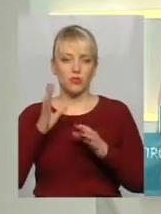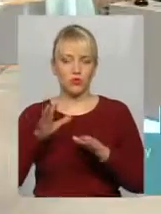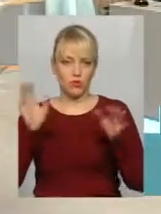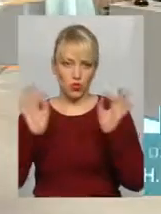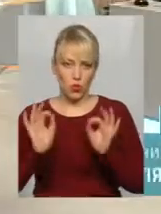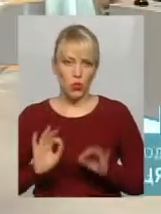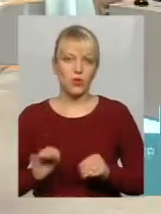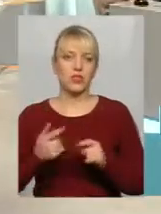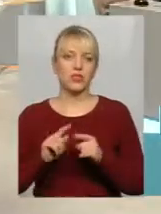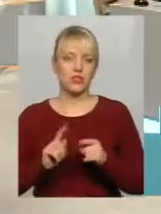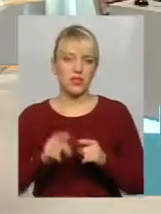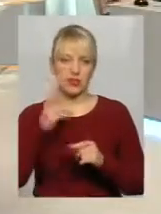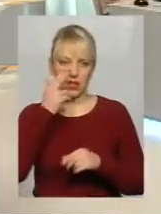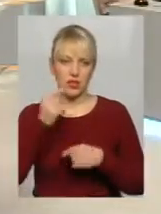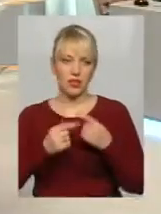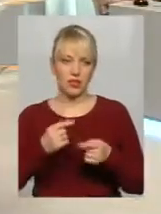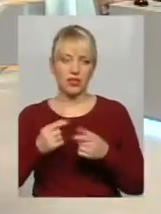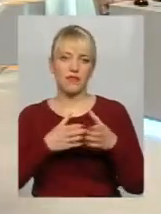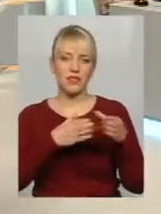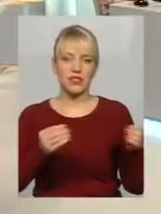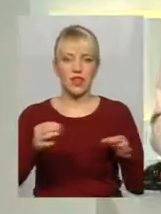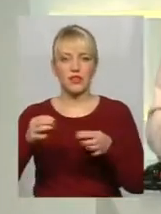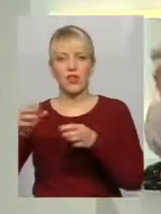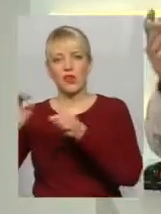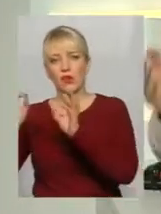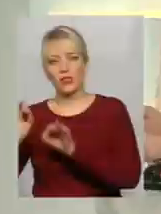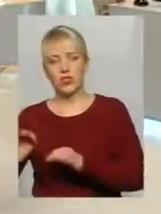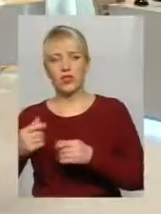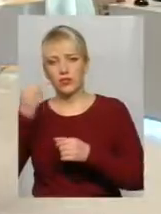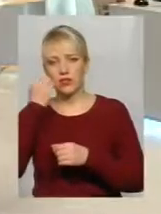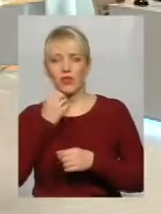все традиційно в армії, так, весняний, весінній призов. Що